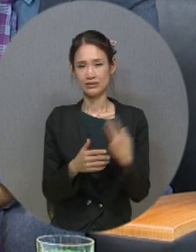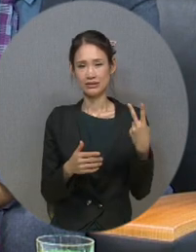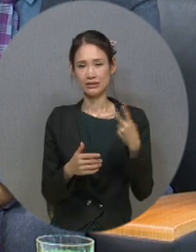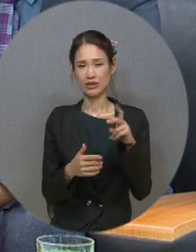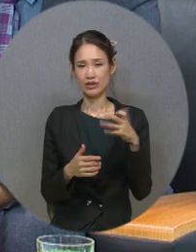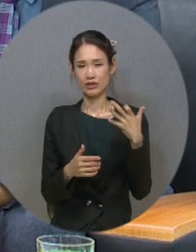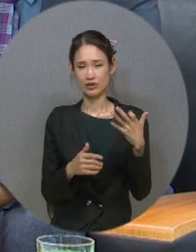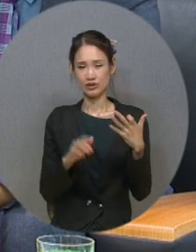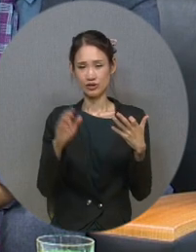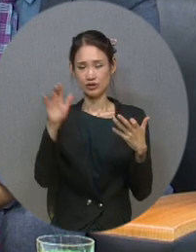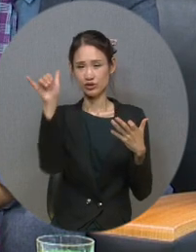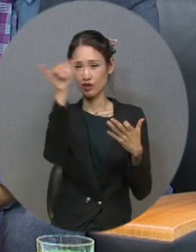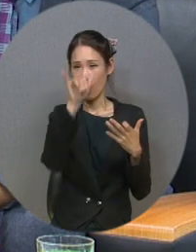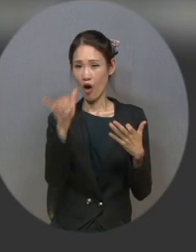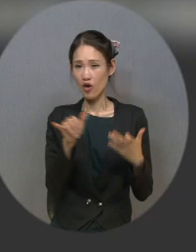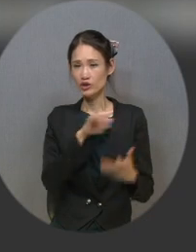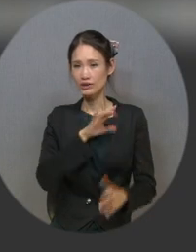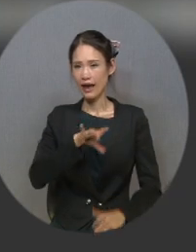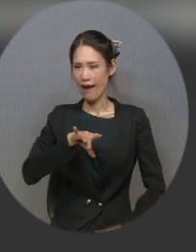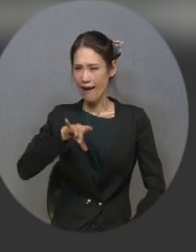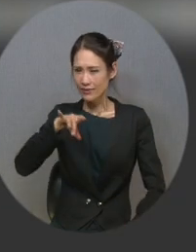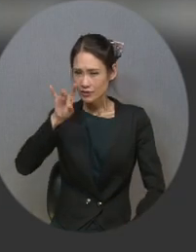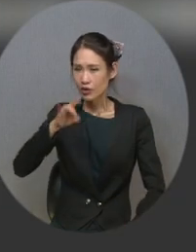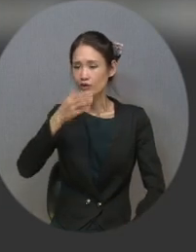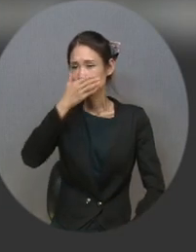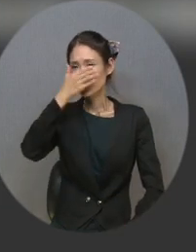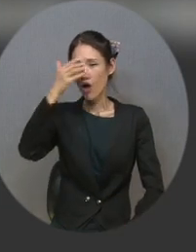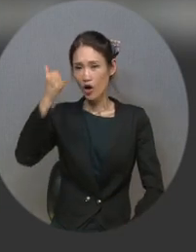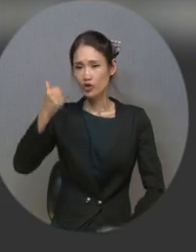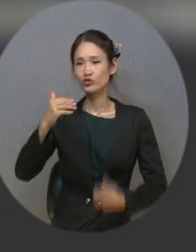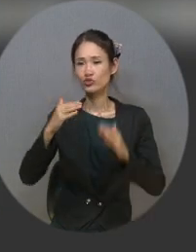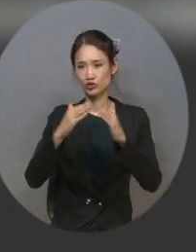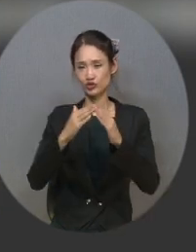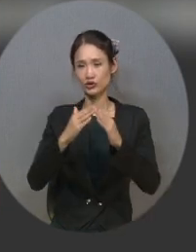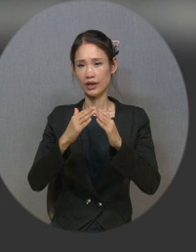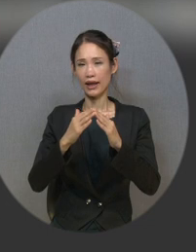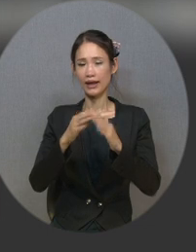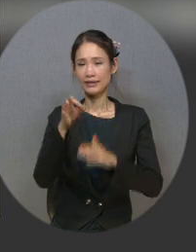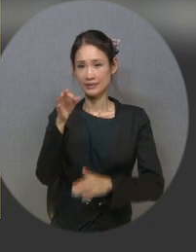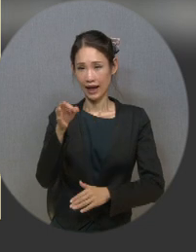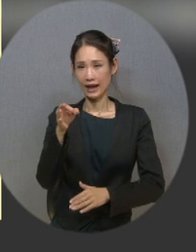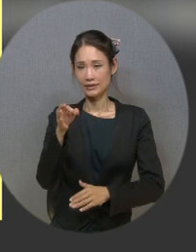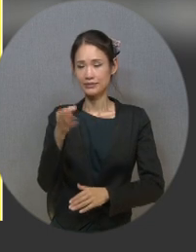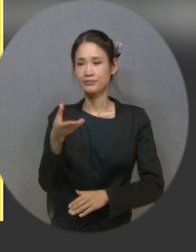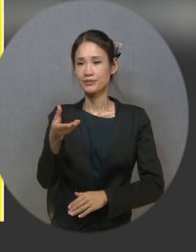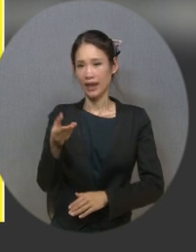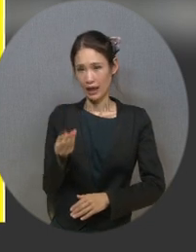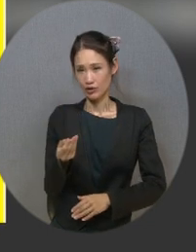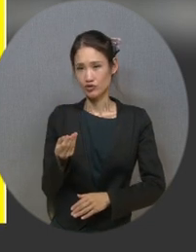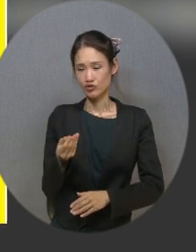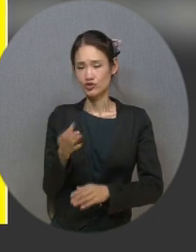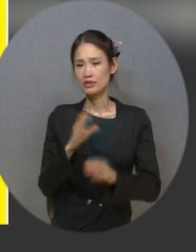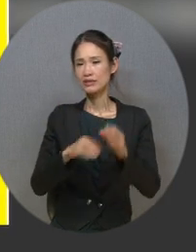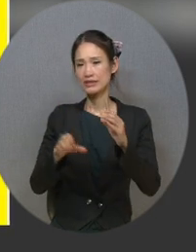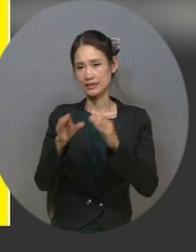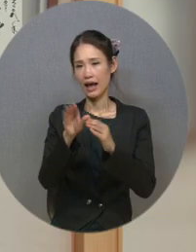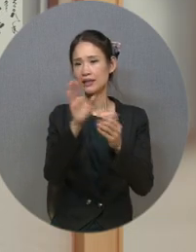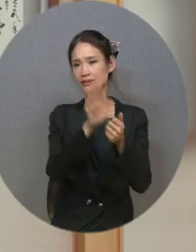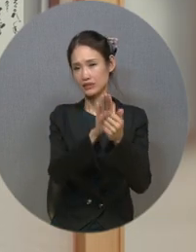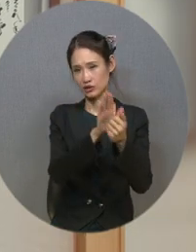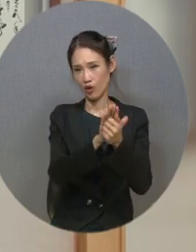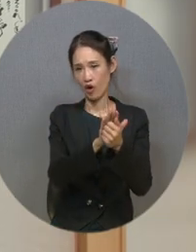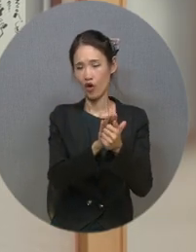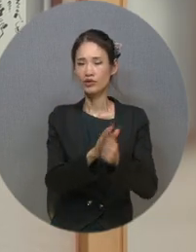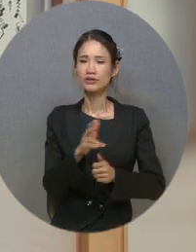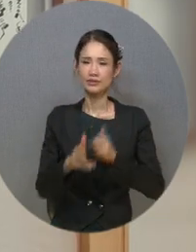2018년에 전국에서 최초로 청년 주택자금 대출 이자 지원 사업을 네. 펼쳤습니다.